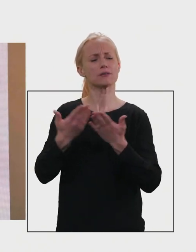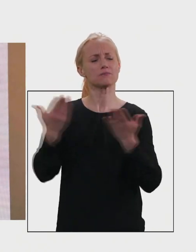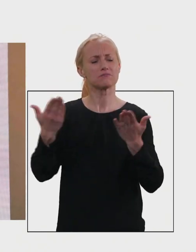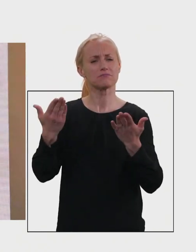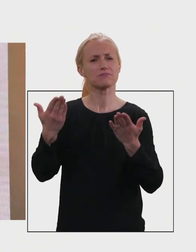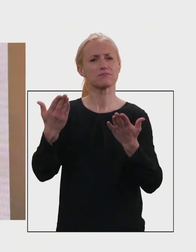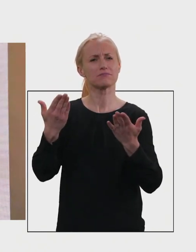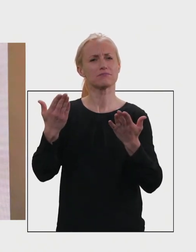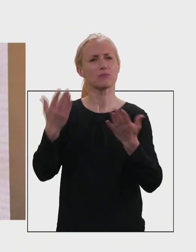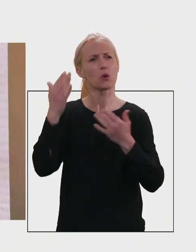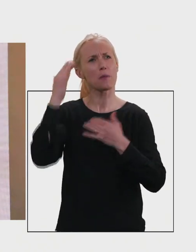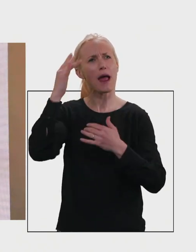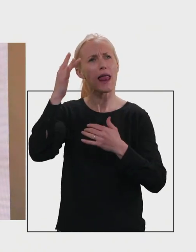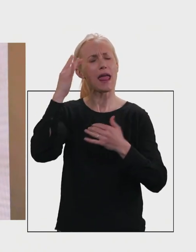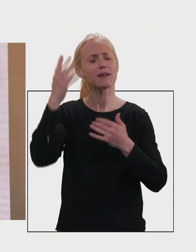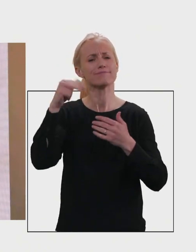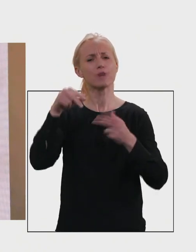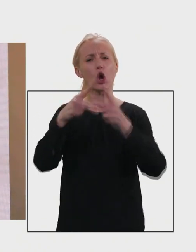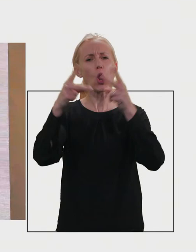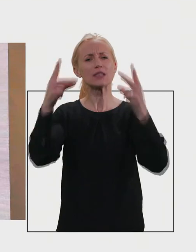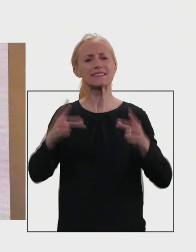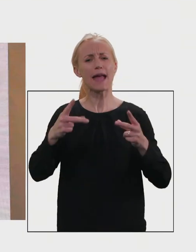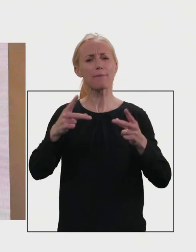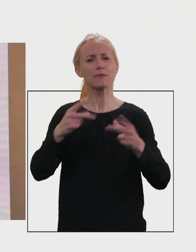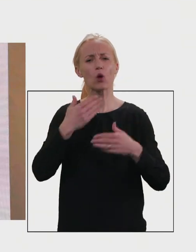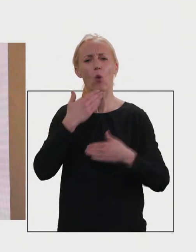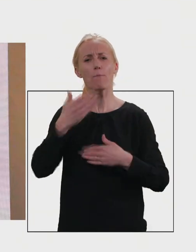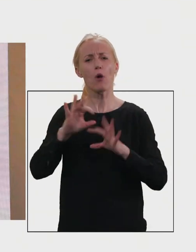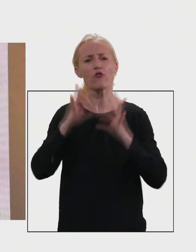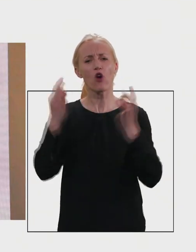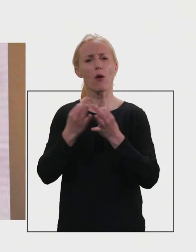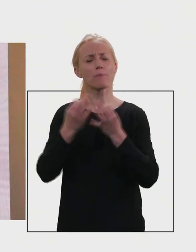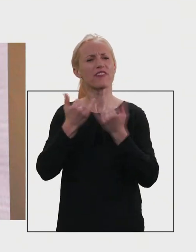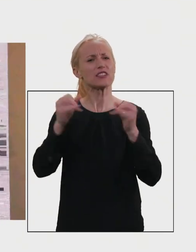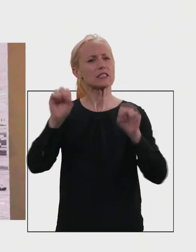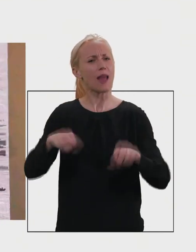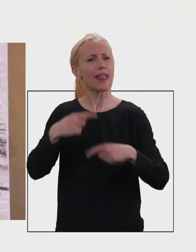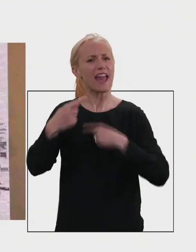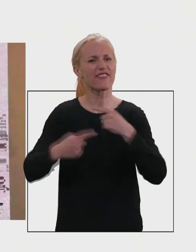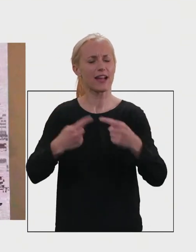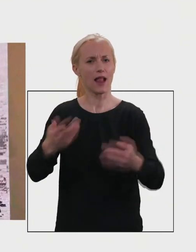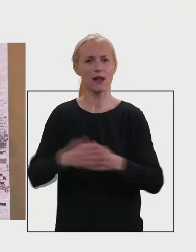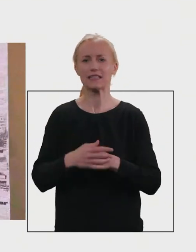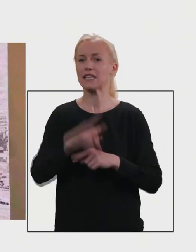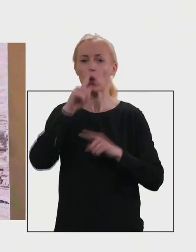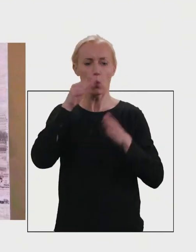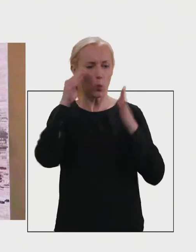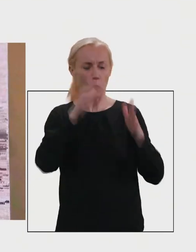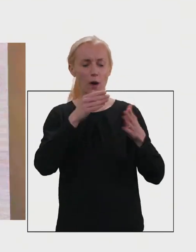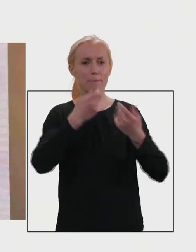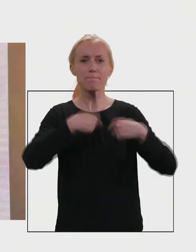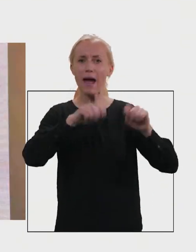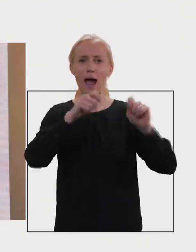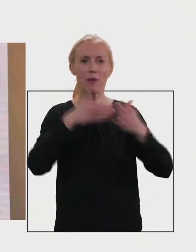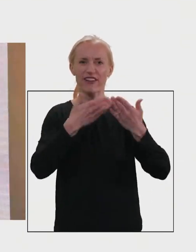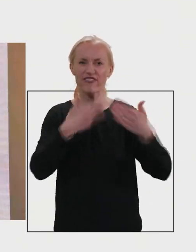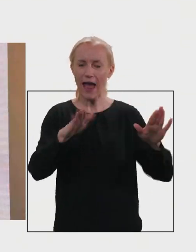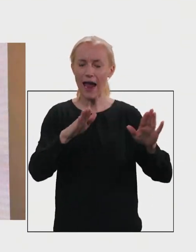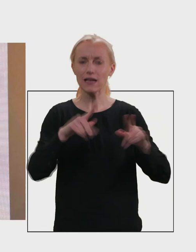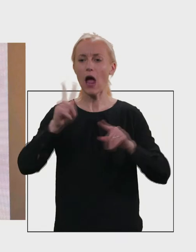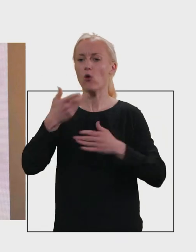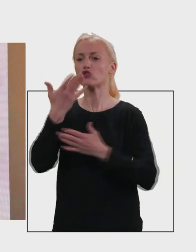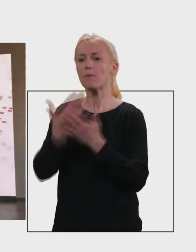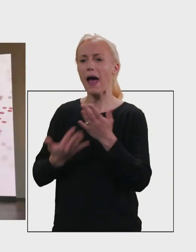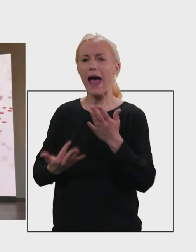ein Konzept für das Humboldt-Forum entwickelt werden. Und es geht da eben nicht nur um bauliche Barrierefreiheit, sondern auch um